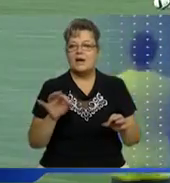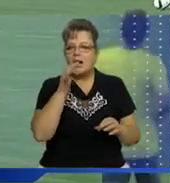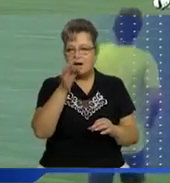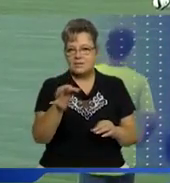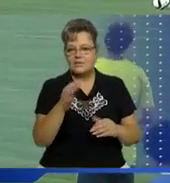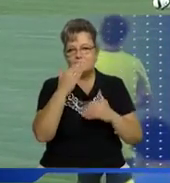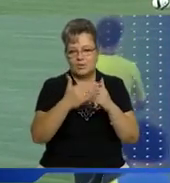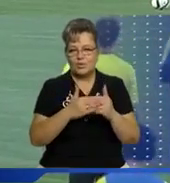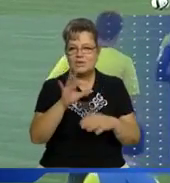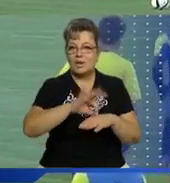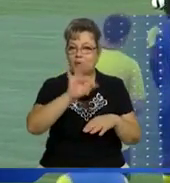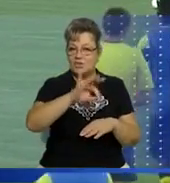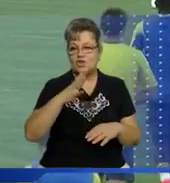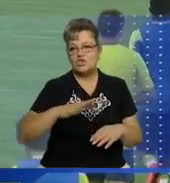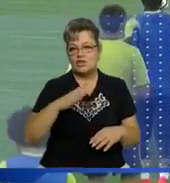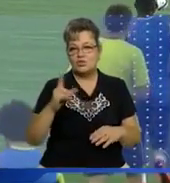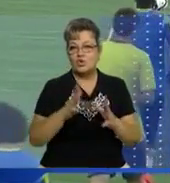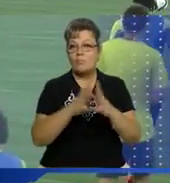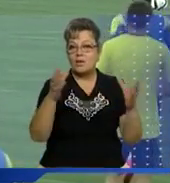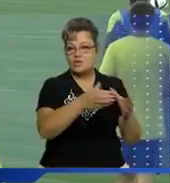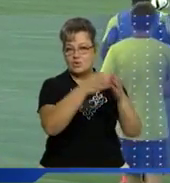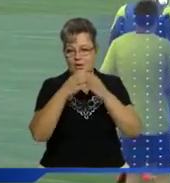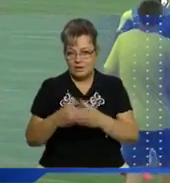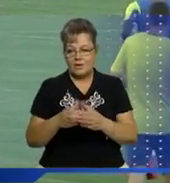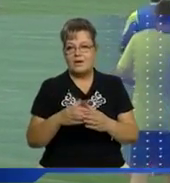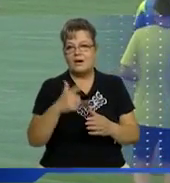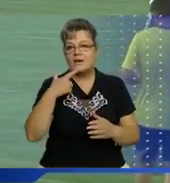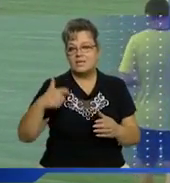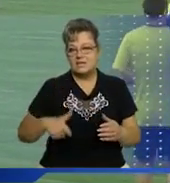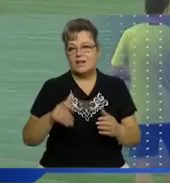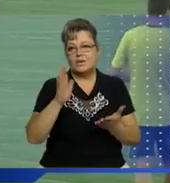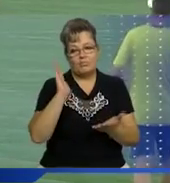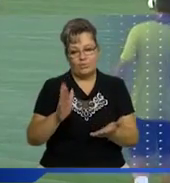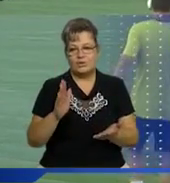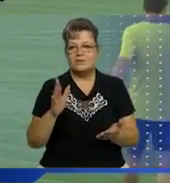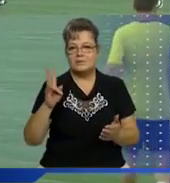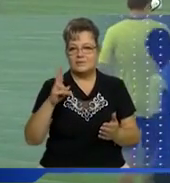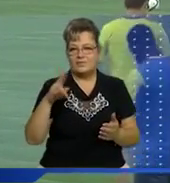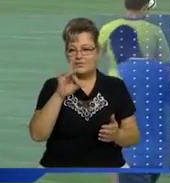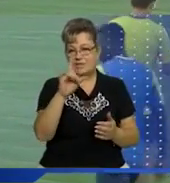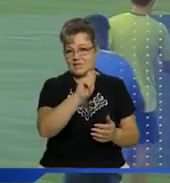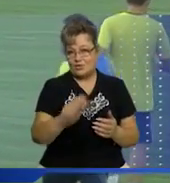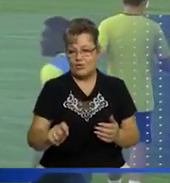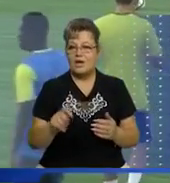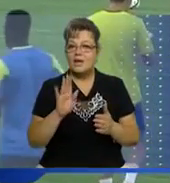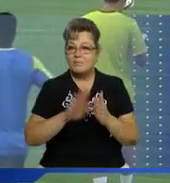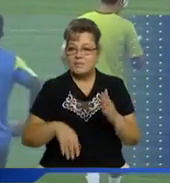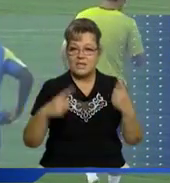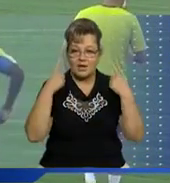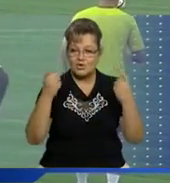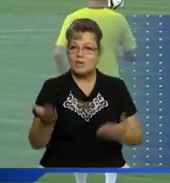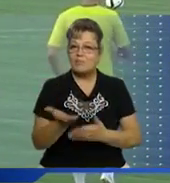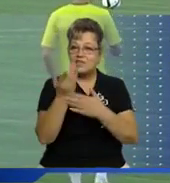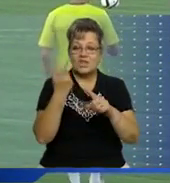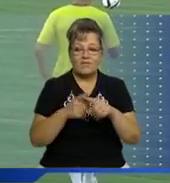поединку подходят и болельщики. Ожидается, что большой десант краснодарских поклонников высадится на берега Дона. Так что без оглушительной поддержки